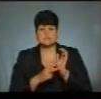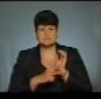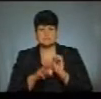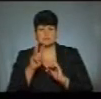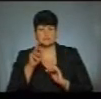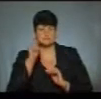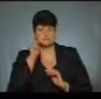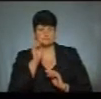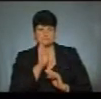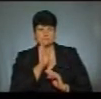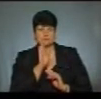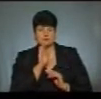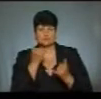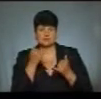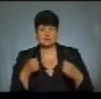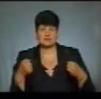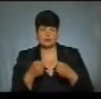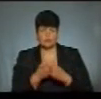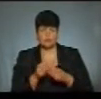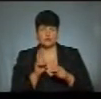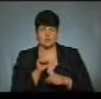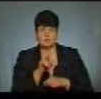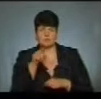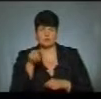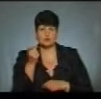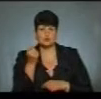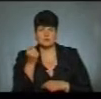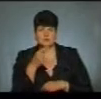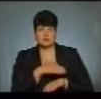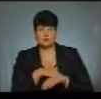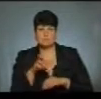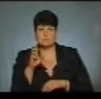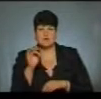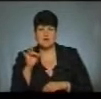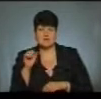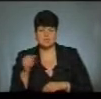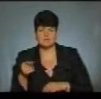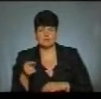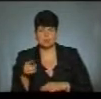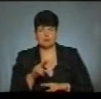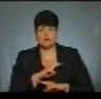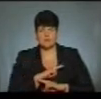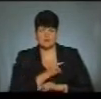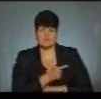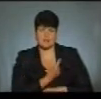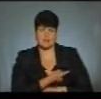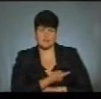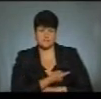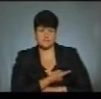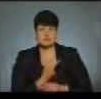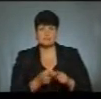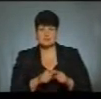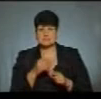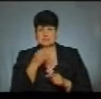Річна жінка, яку сьогодні травмував тролейбус номер 11 на вулиці Бережанській в Тернополі, померла в лікарні. Про це